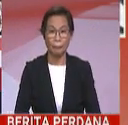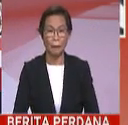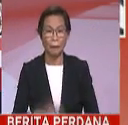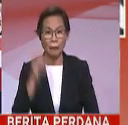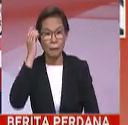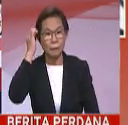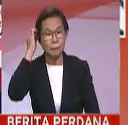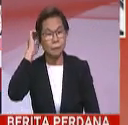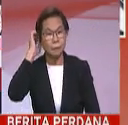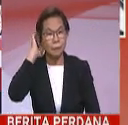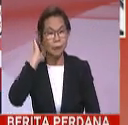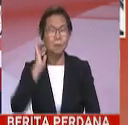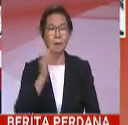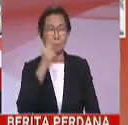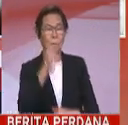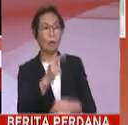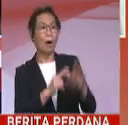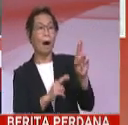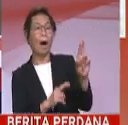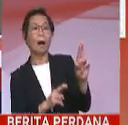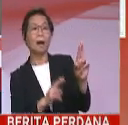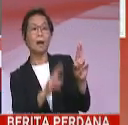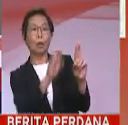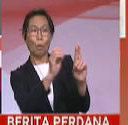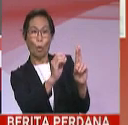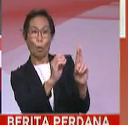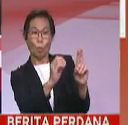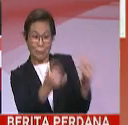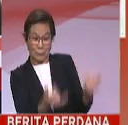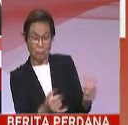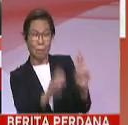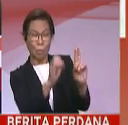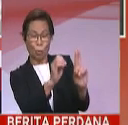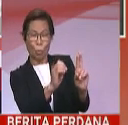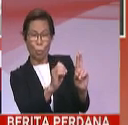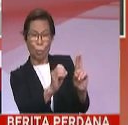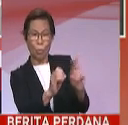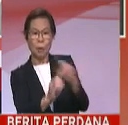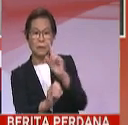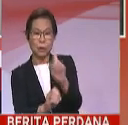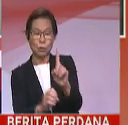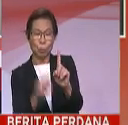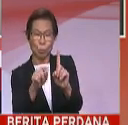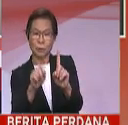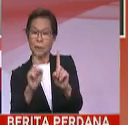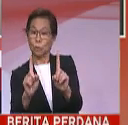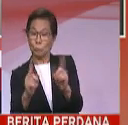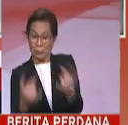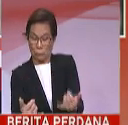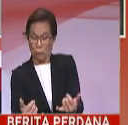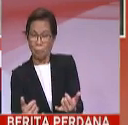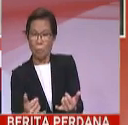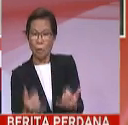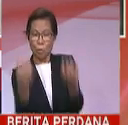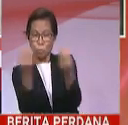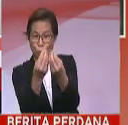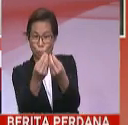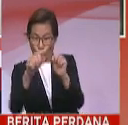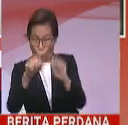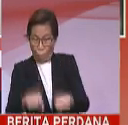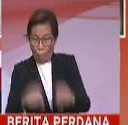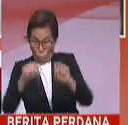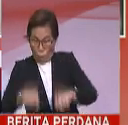Berdasarkan nilai R0 masa yang berada pada paras 1.1 bagi kadar